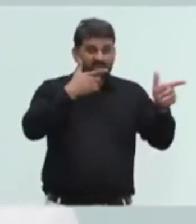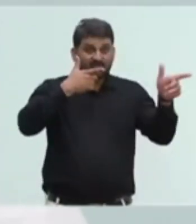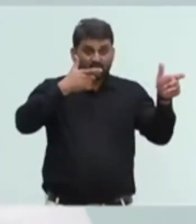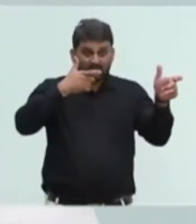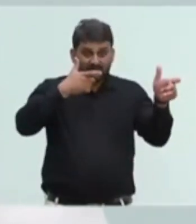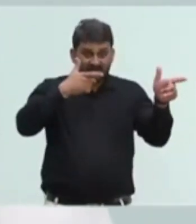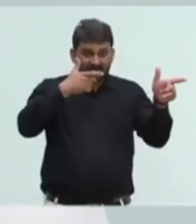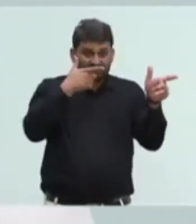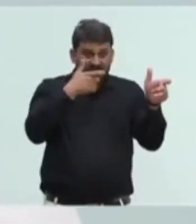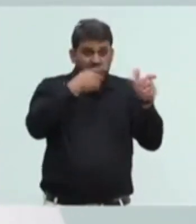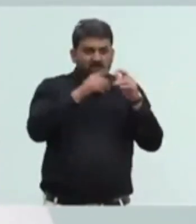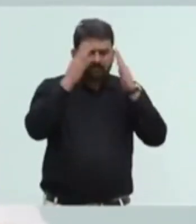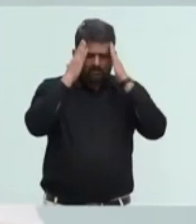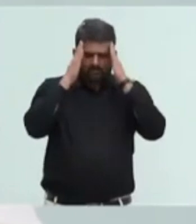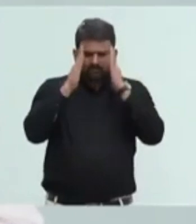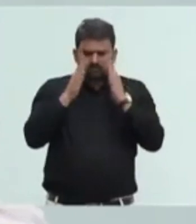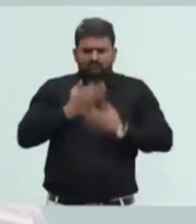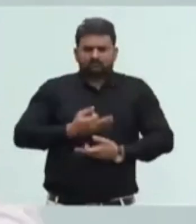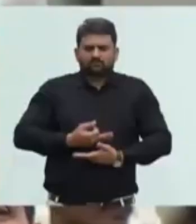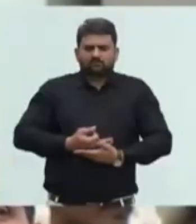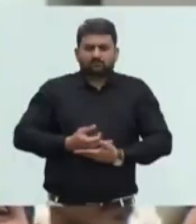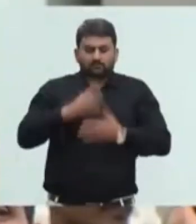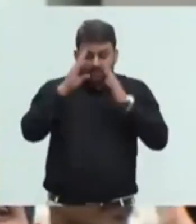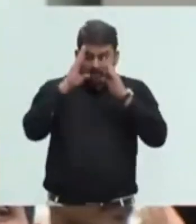में बहुत